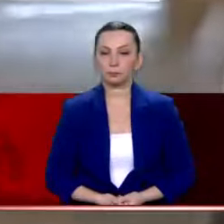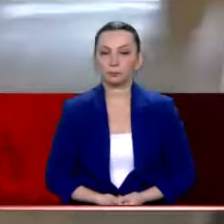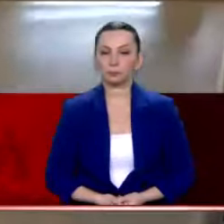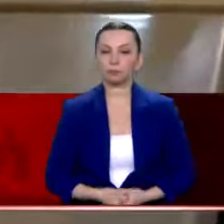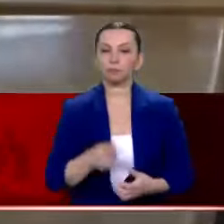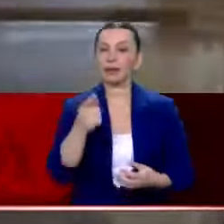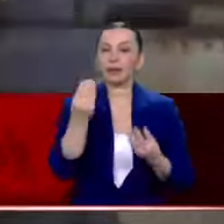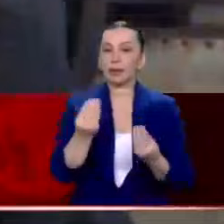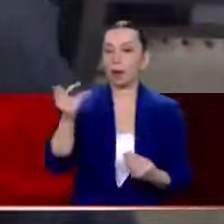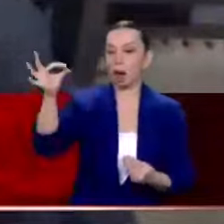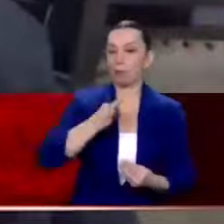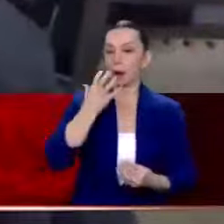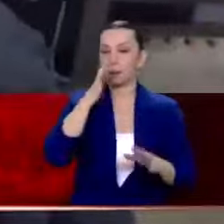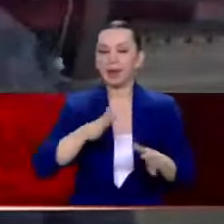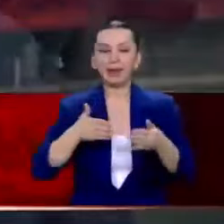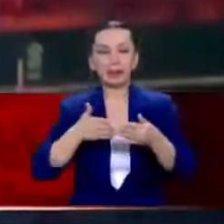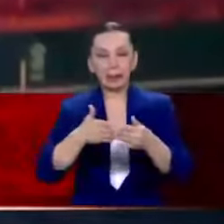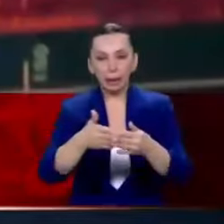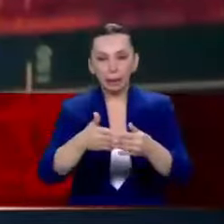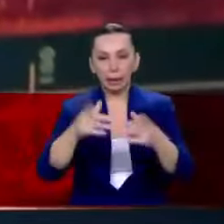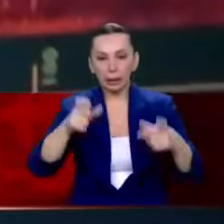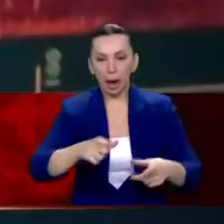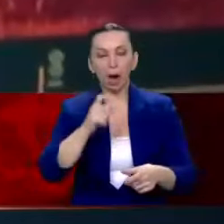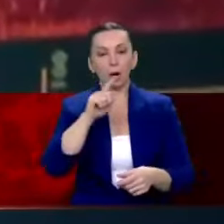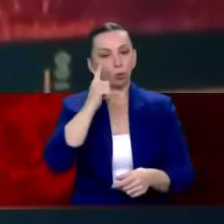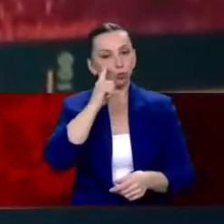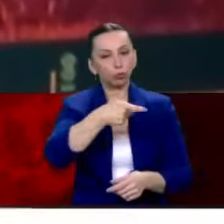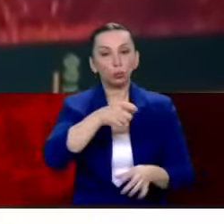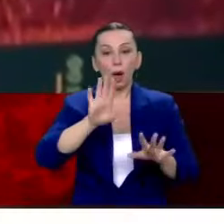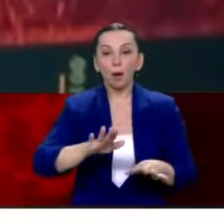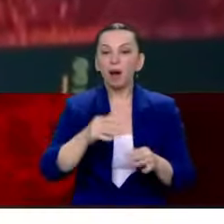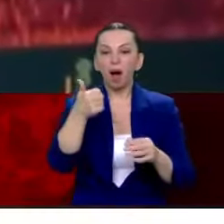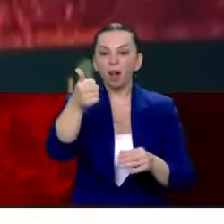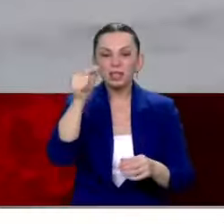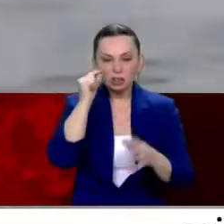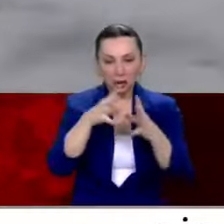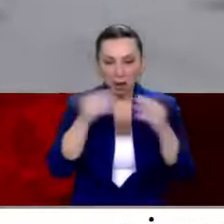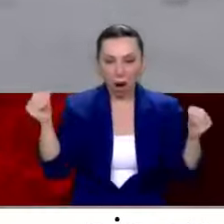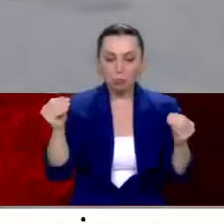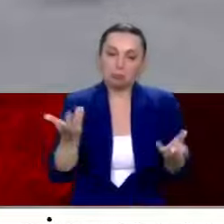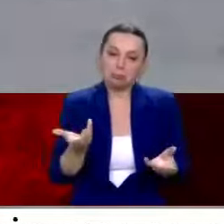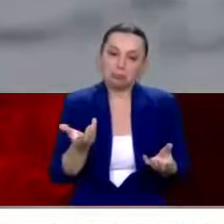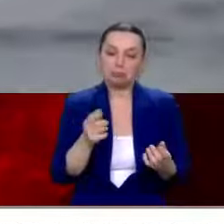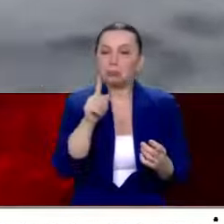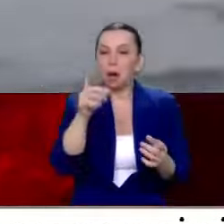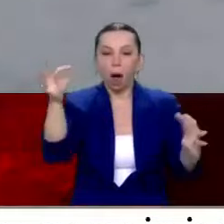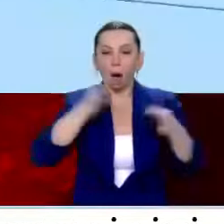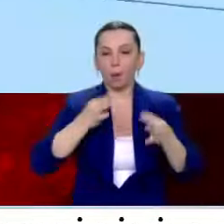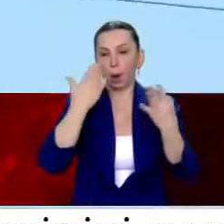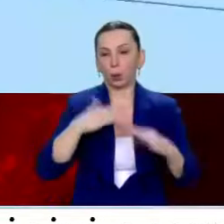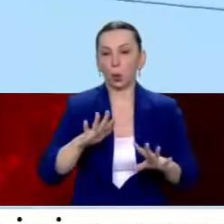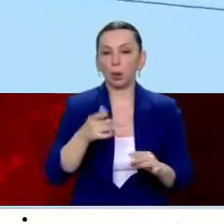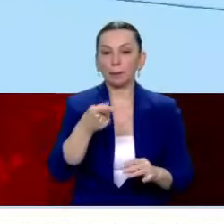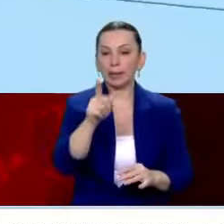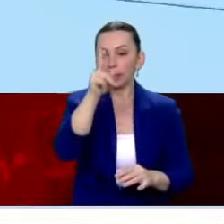Gelecek iyi haberi bekliyorlar. Geminin yeri tespit edildi ama kaybolan 6 kişiden hala ses seda yok. Cansal içerisinde kimse yok.